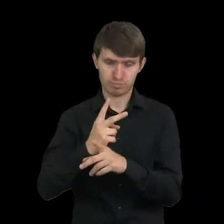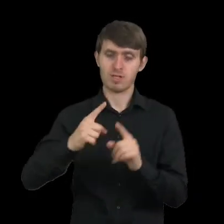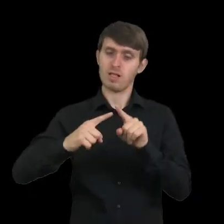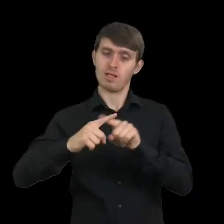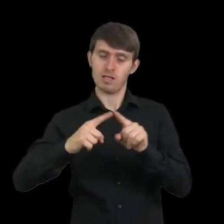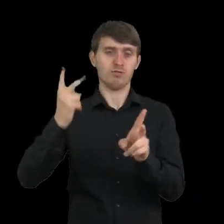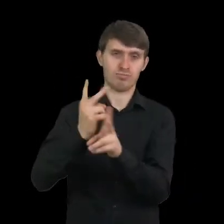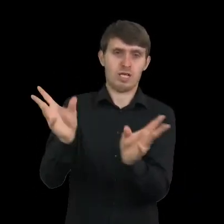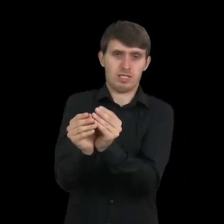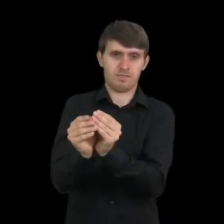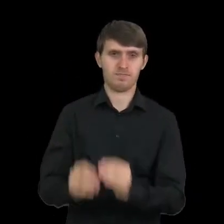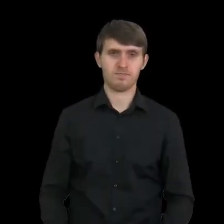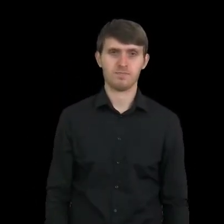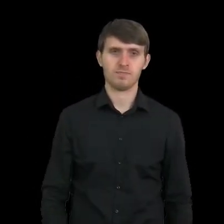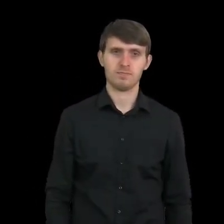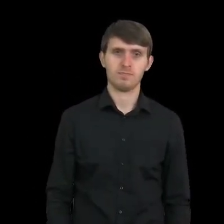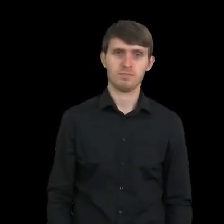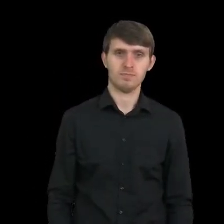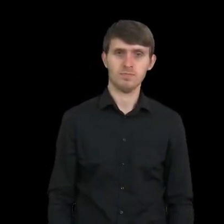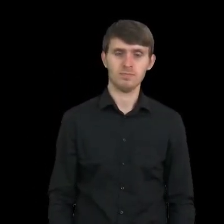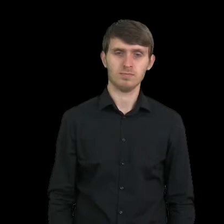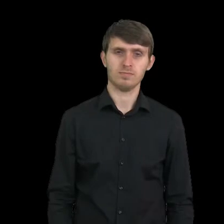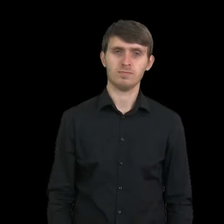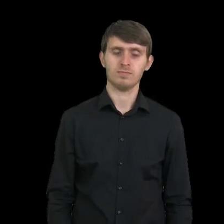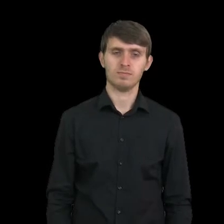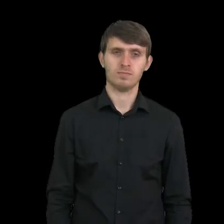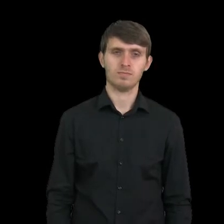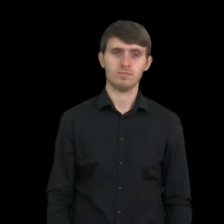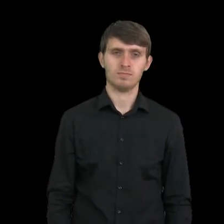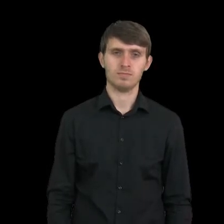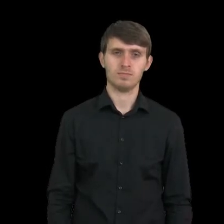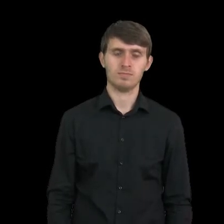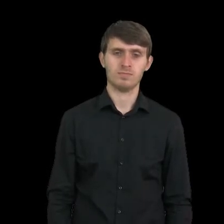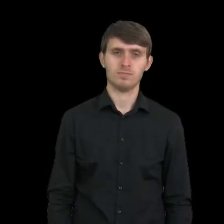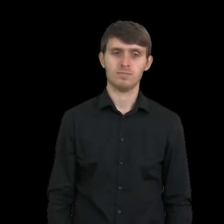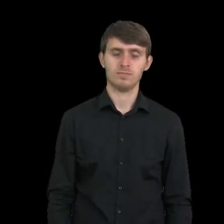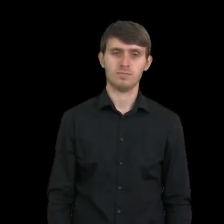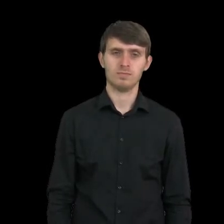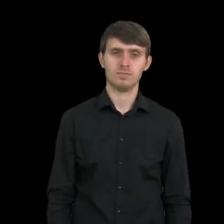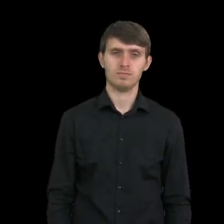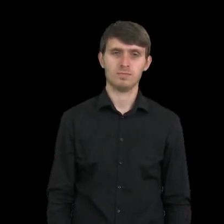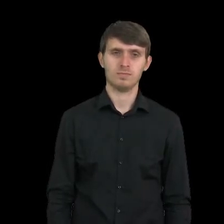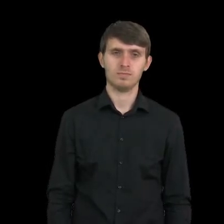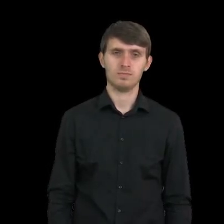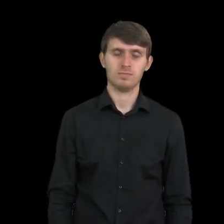Wierzchołek i wspólne ramię. Wspólne